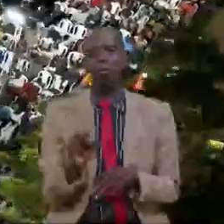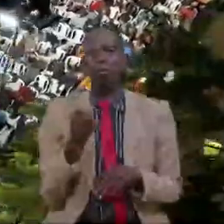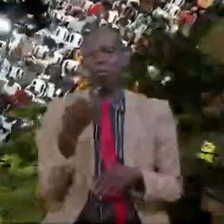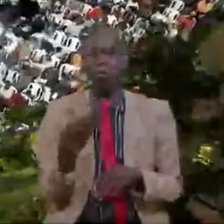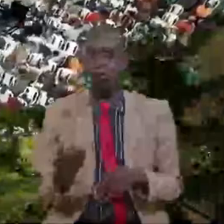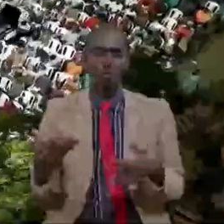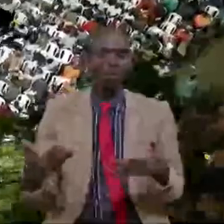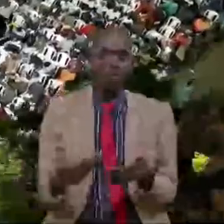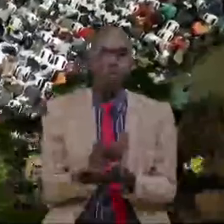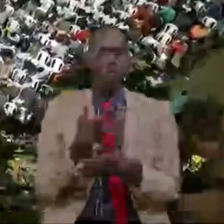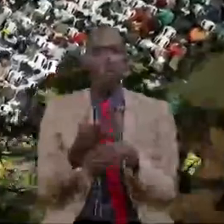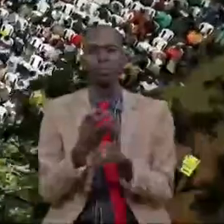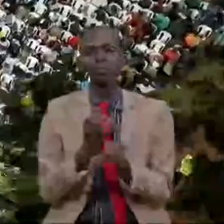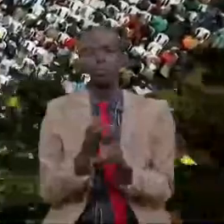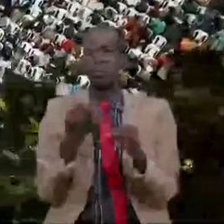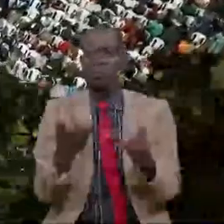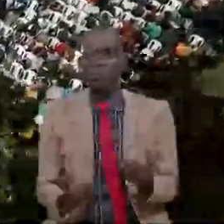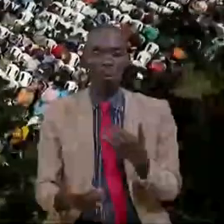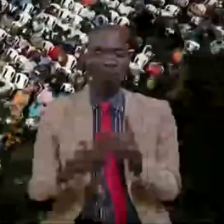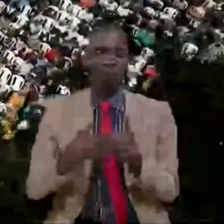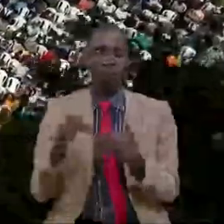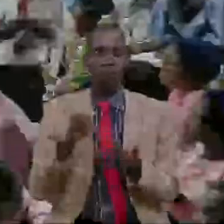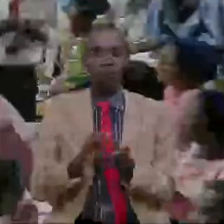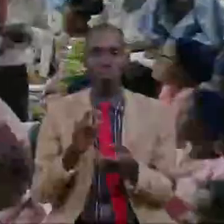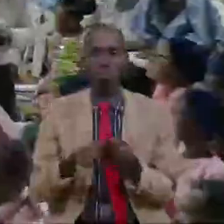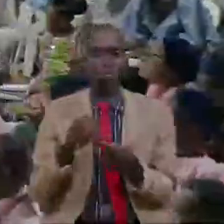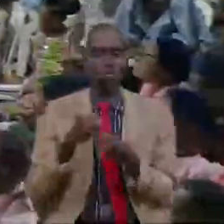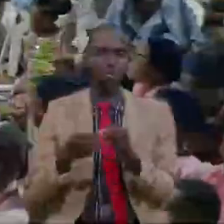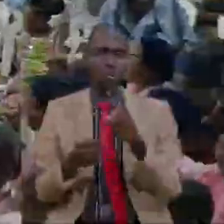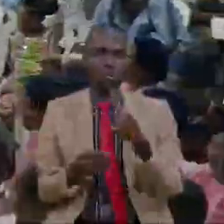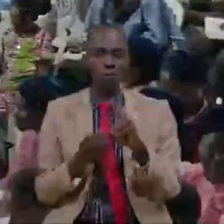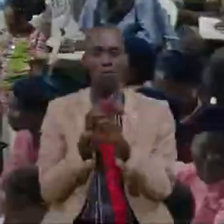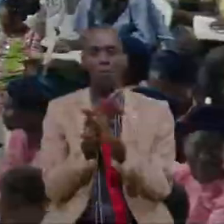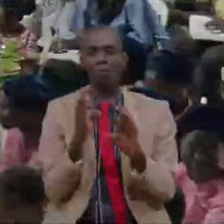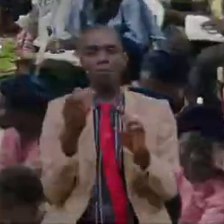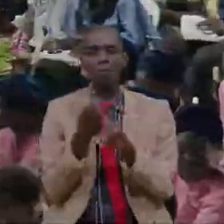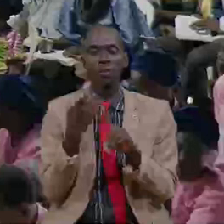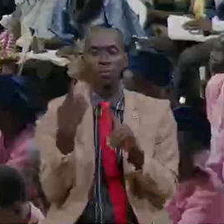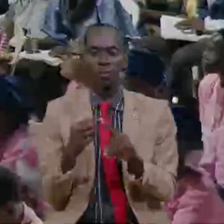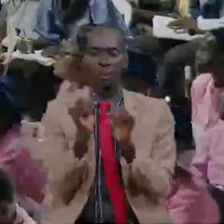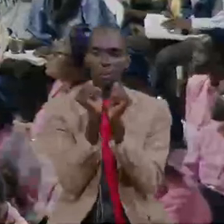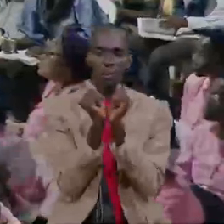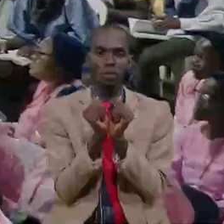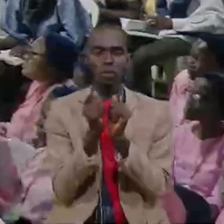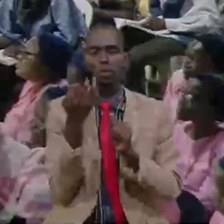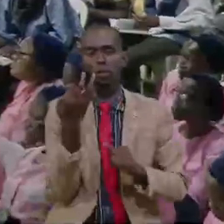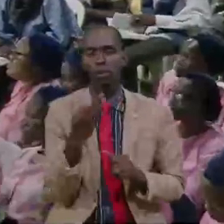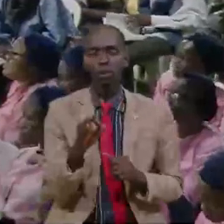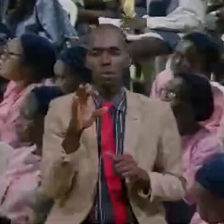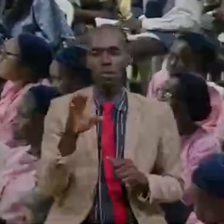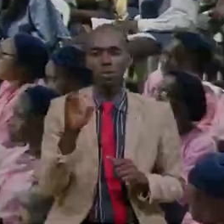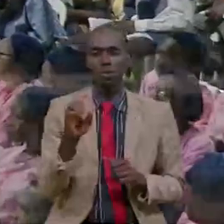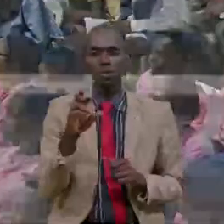de la nouvelle création. Revenons au premier point. Premier point, la libération de la servitude